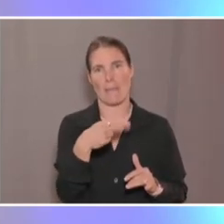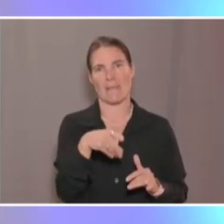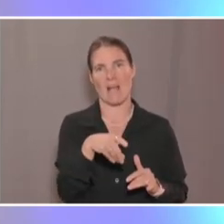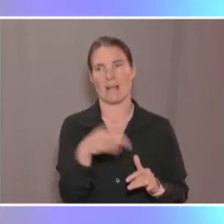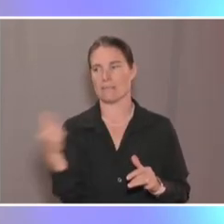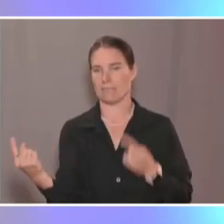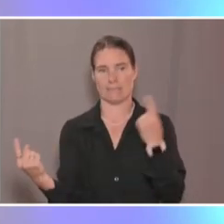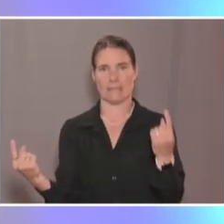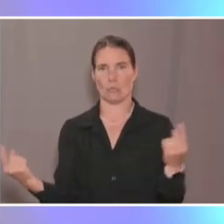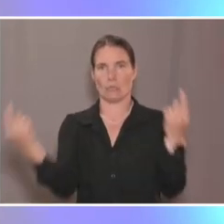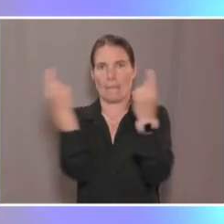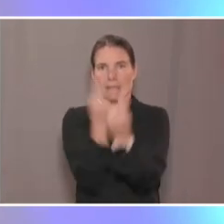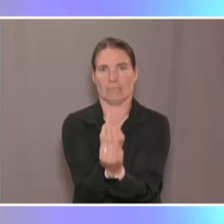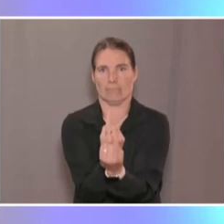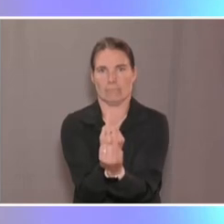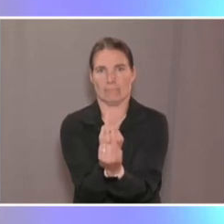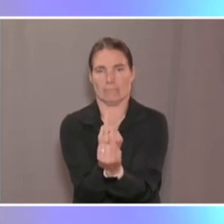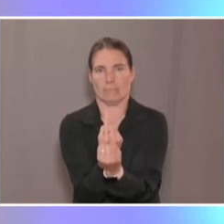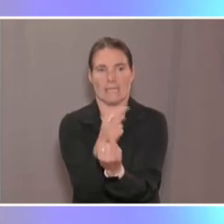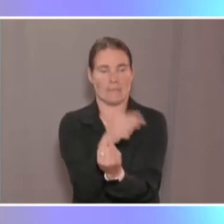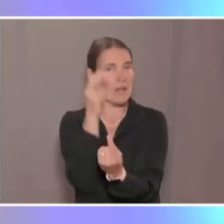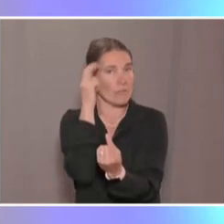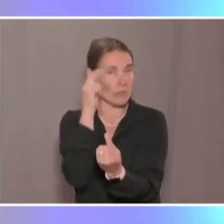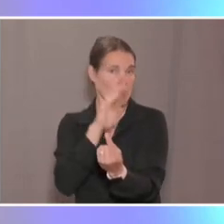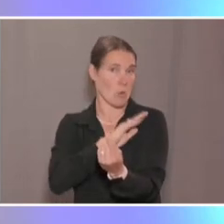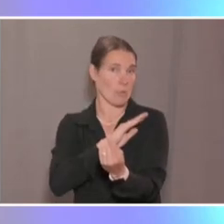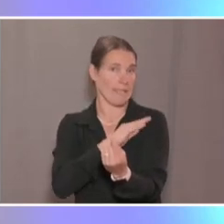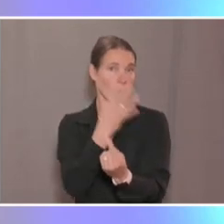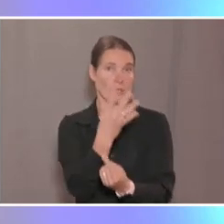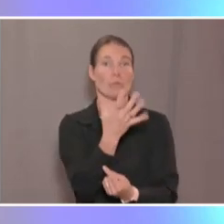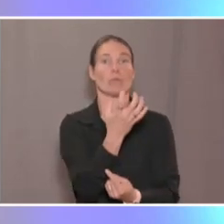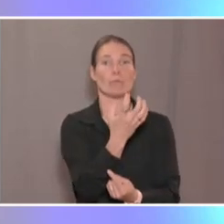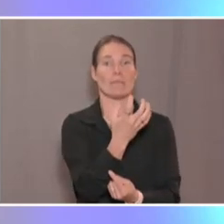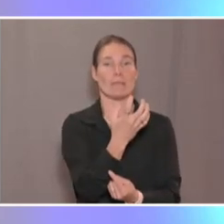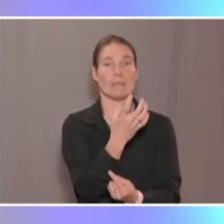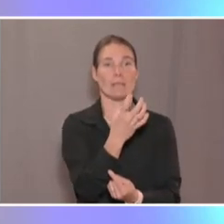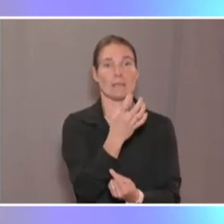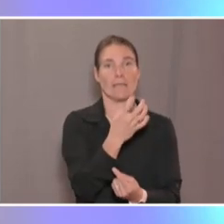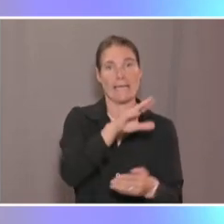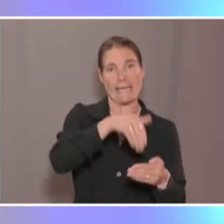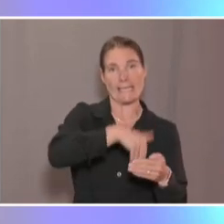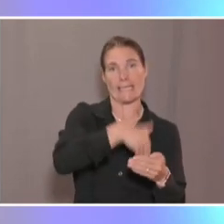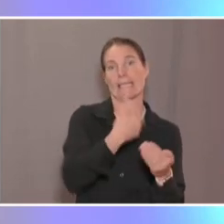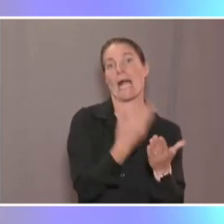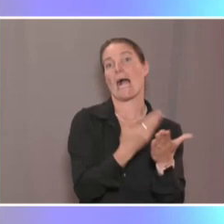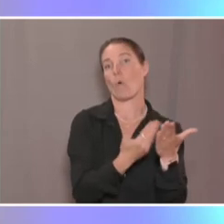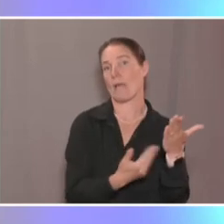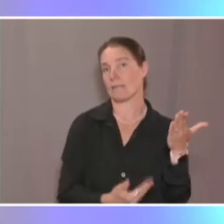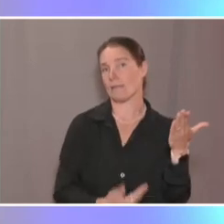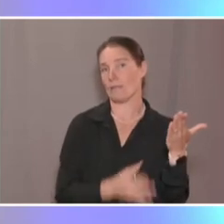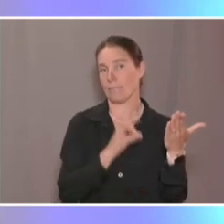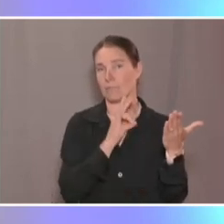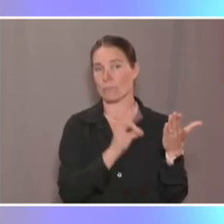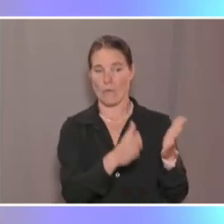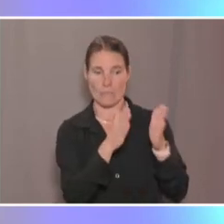zusammenzulegen. Woraufhin die Flensburger Kollegen 1954 erstmals inhaltliche Argumente für den Verbleib